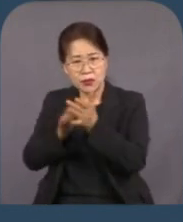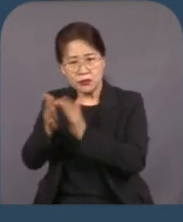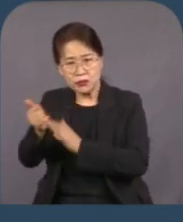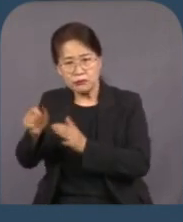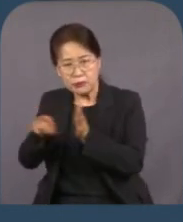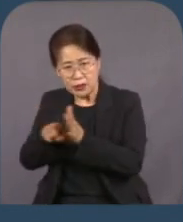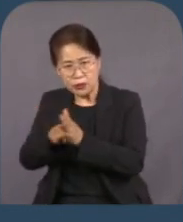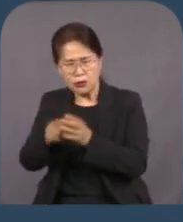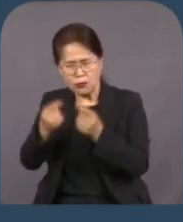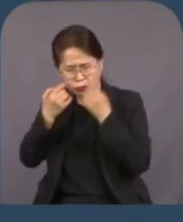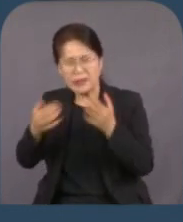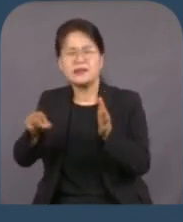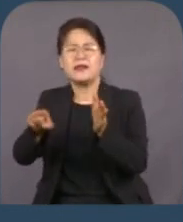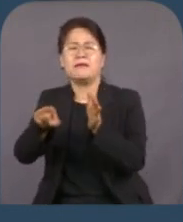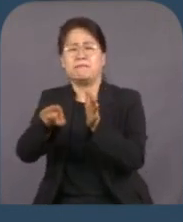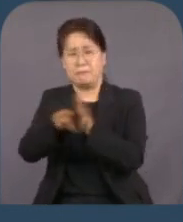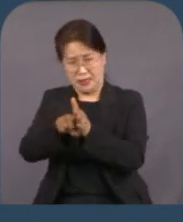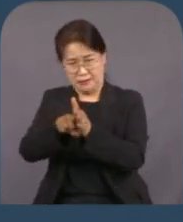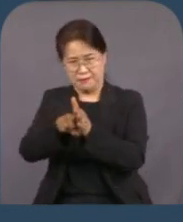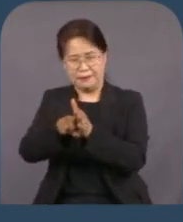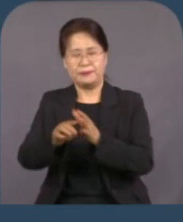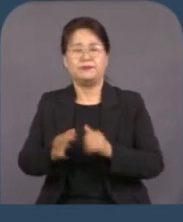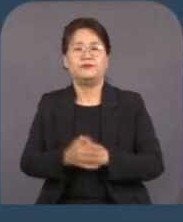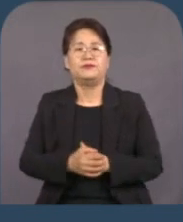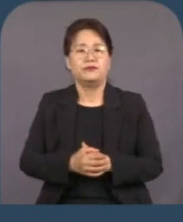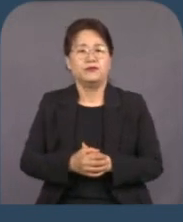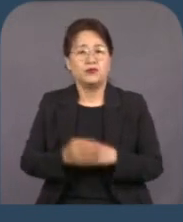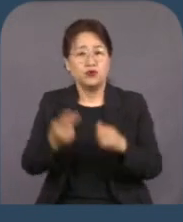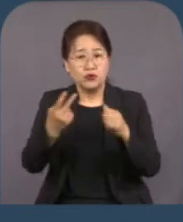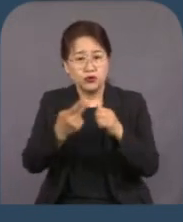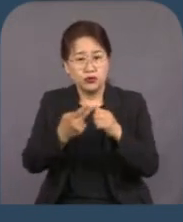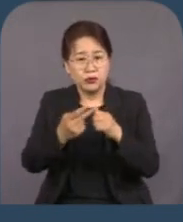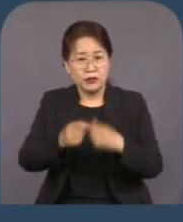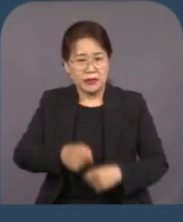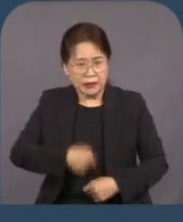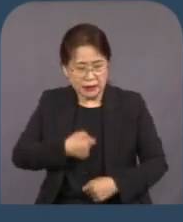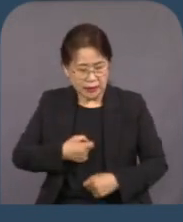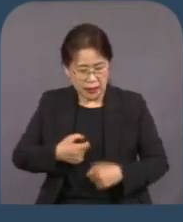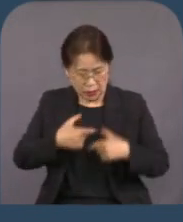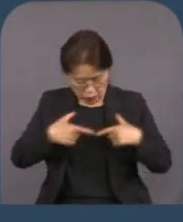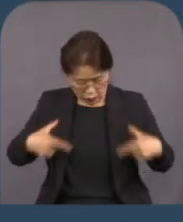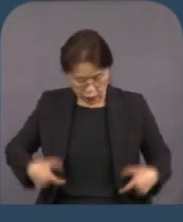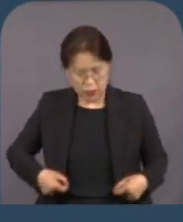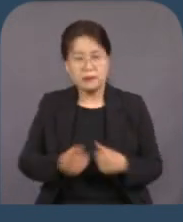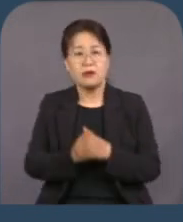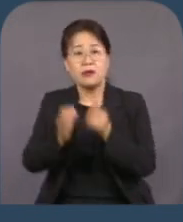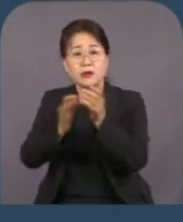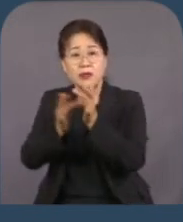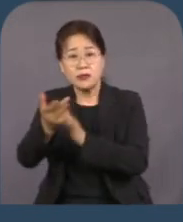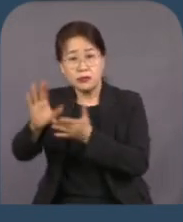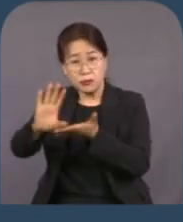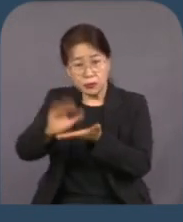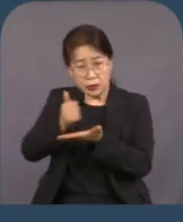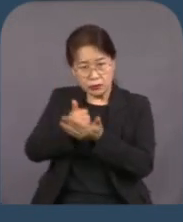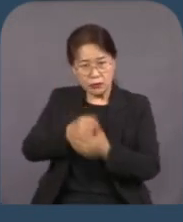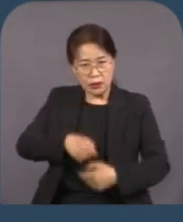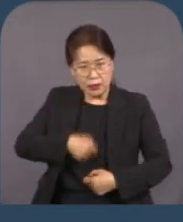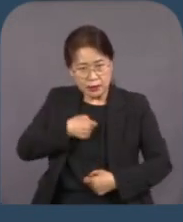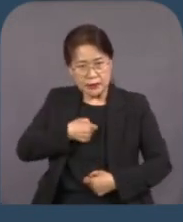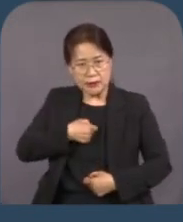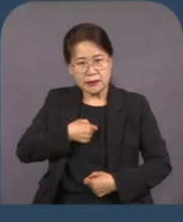믿는 확고한 믿음을 말하는 거죠 그 다음에 의의 호신경은요 예수 그리스도의 의를